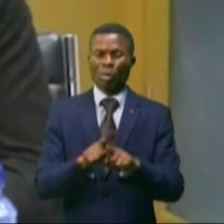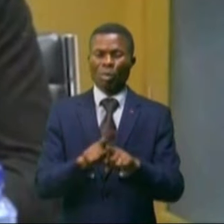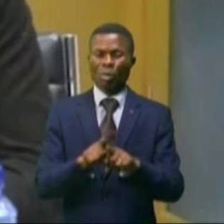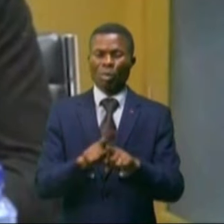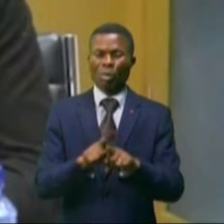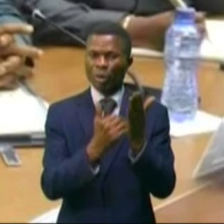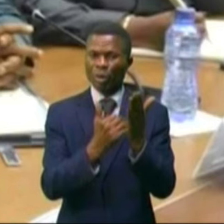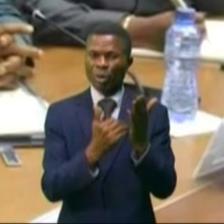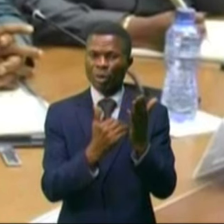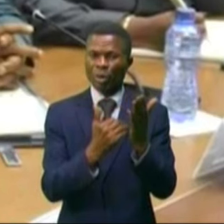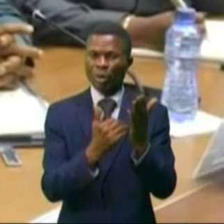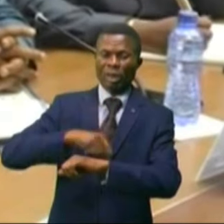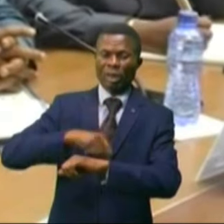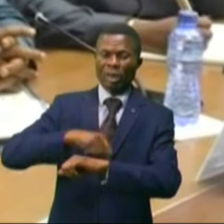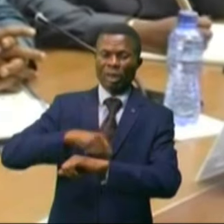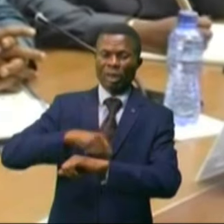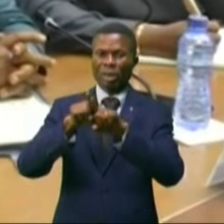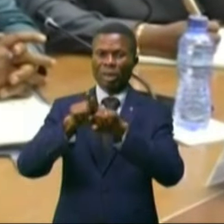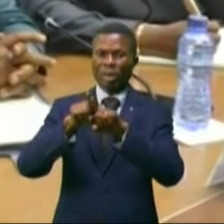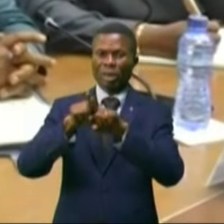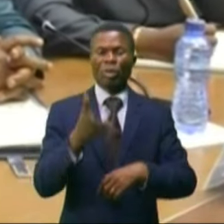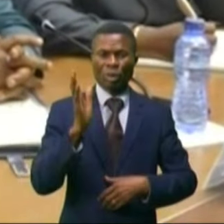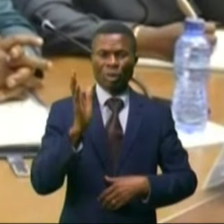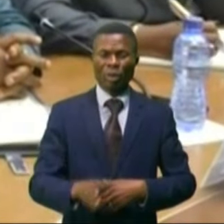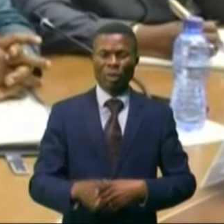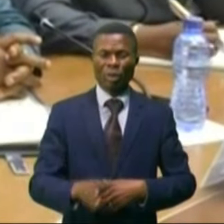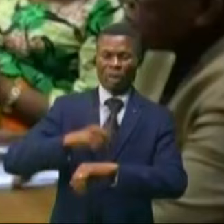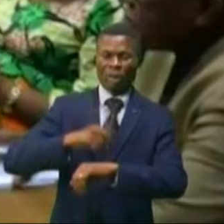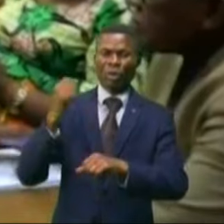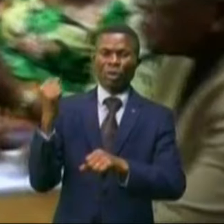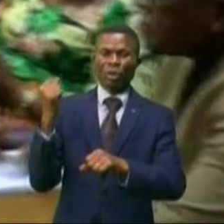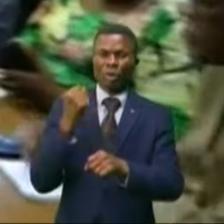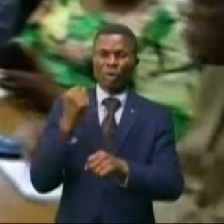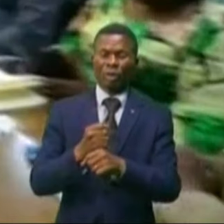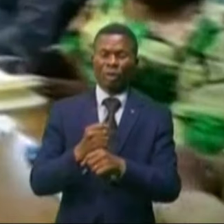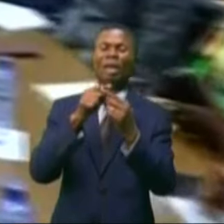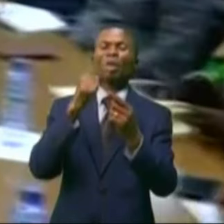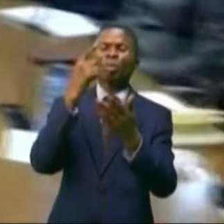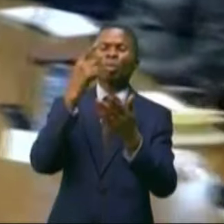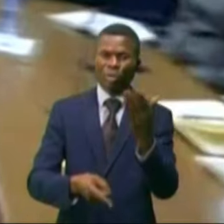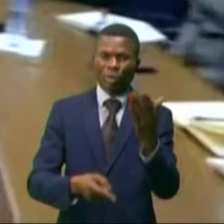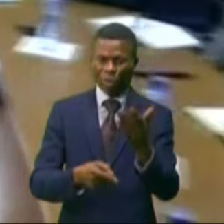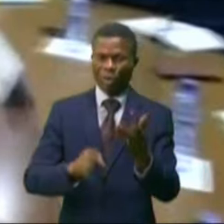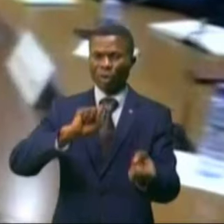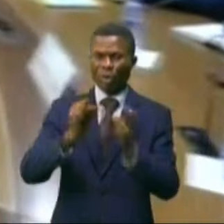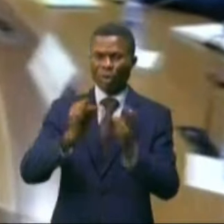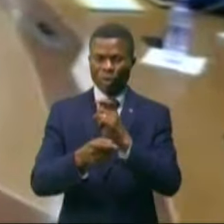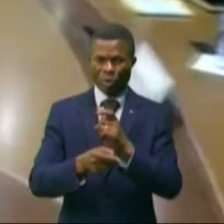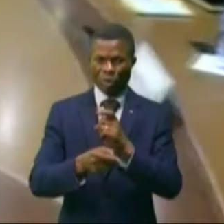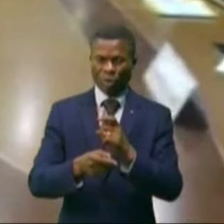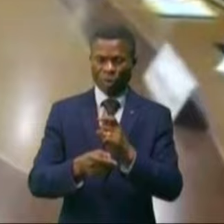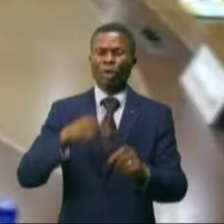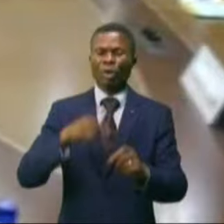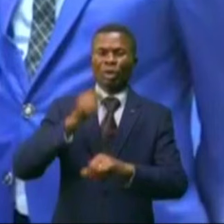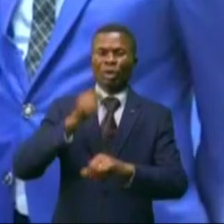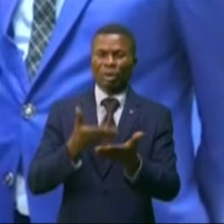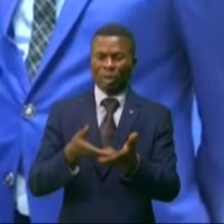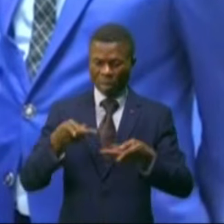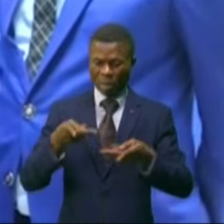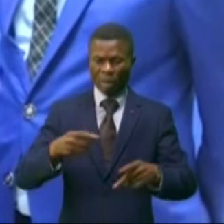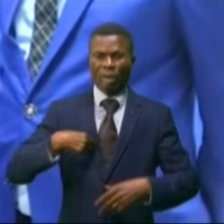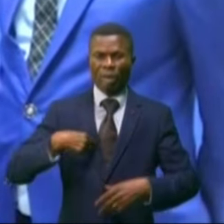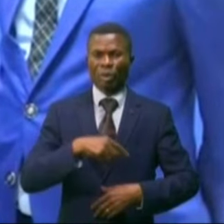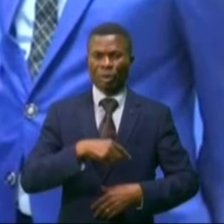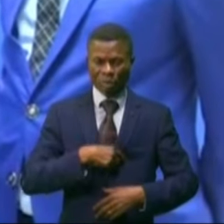des juges et assesseurs du tribunal de travail, l'objectif étant d'améliorer les rendements. Ceci nous a permis de faire